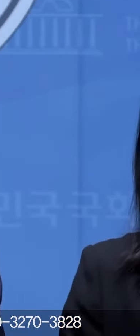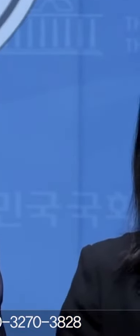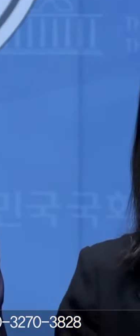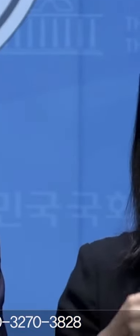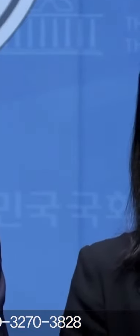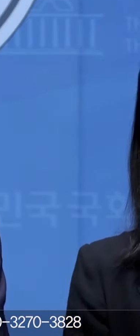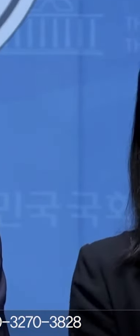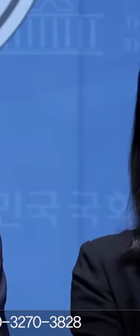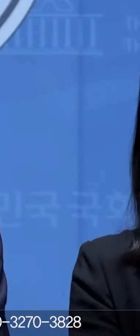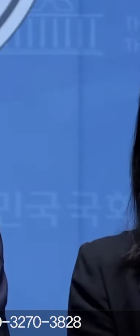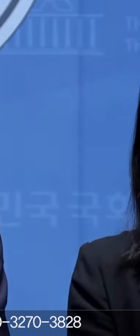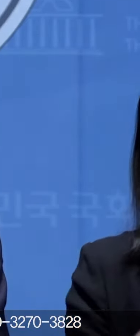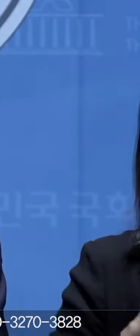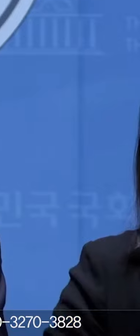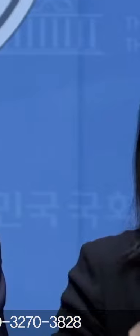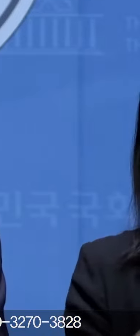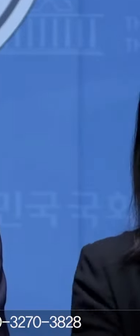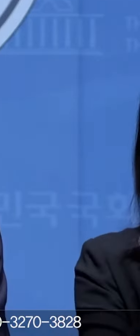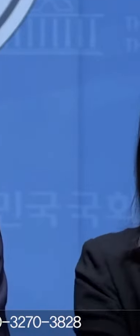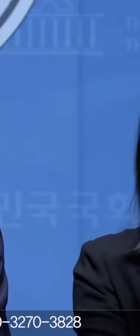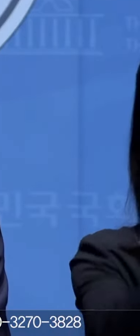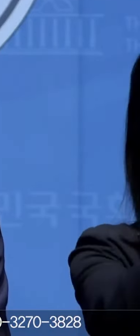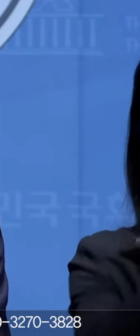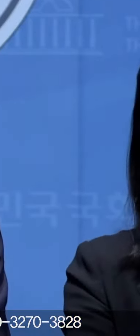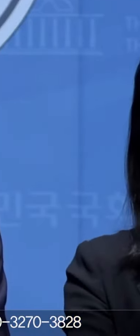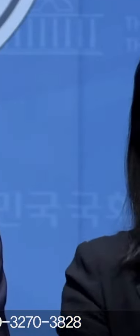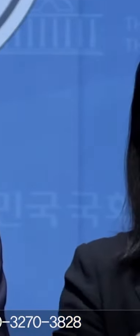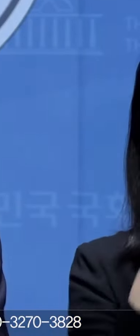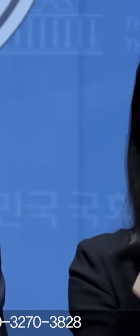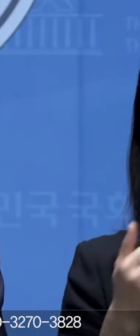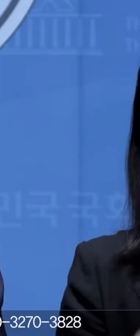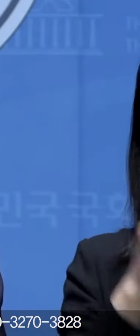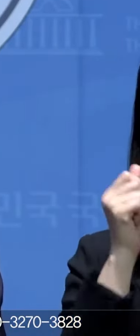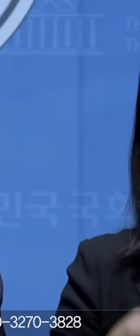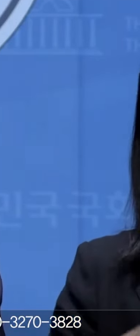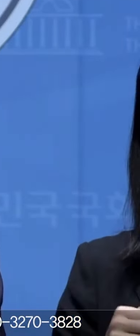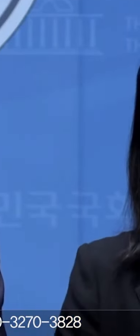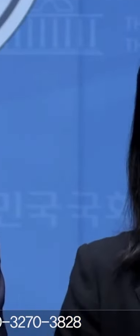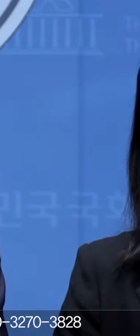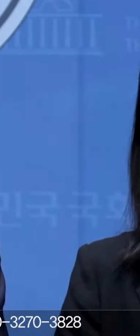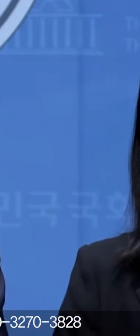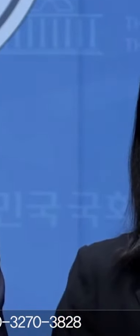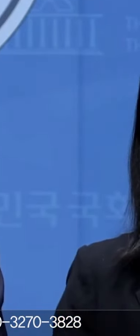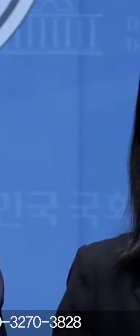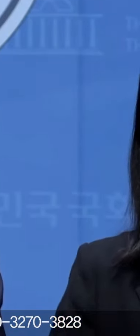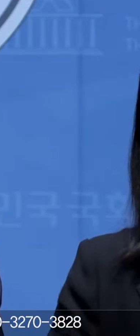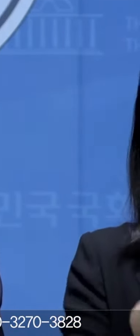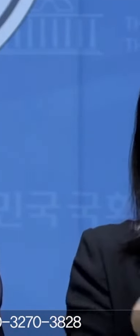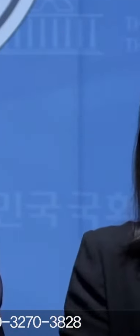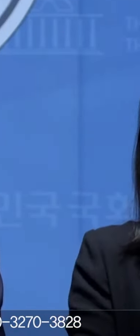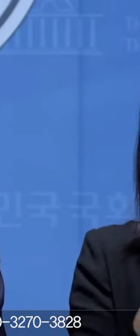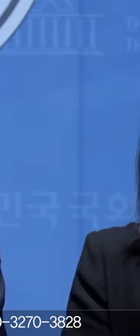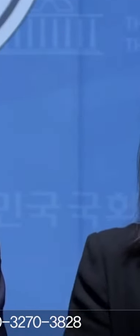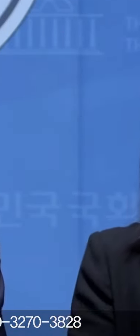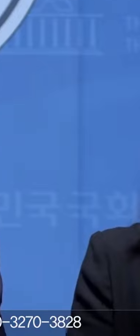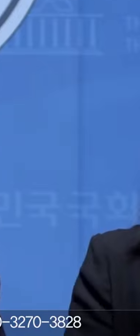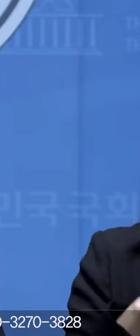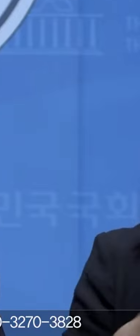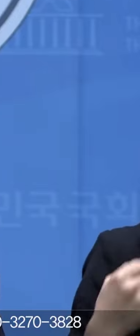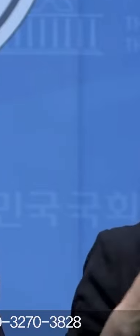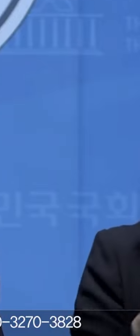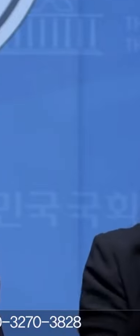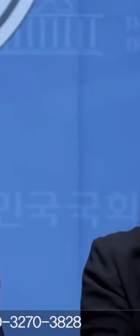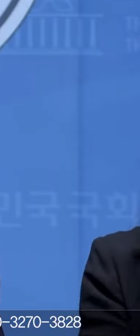외교부 장관과 국방부 장관의 출석은 국회 보내 일을 통과한 사안으로 법적 효력을 가지고 있습니다